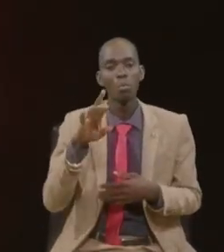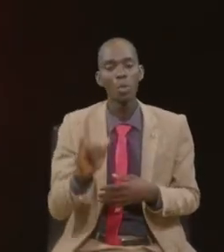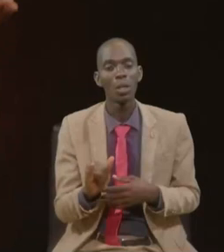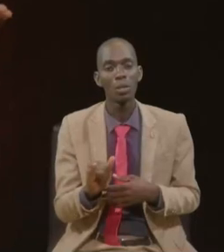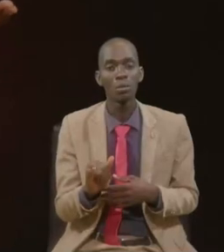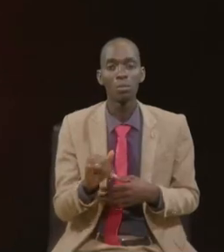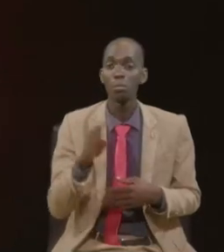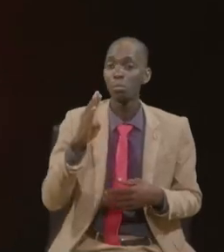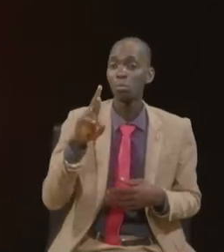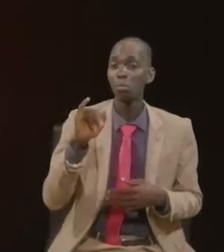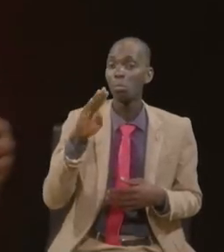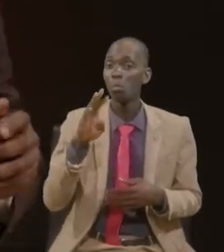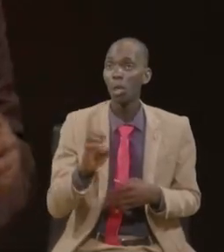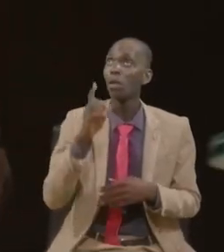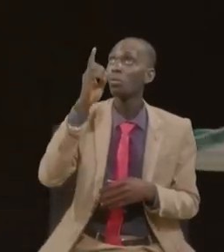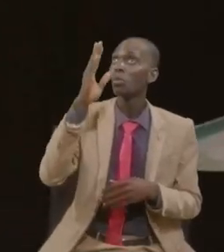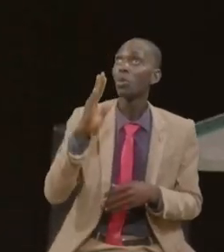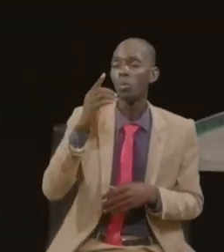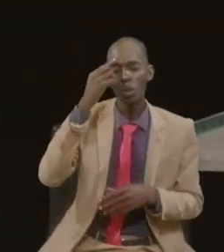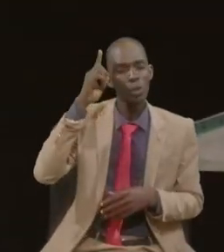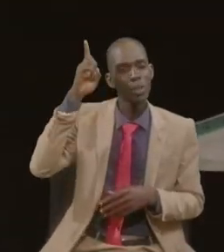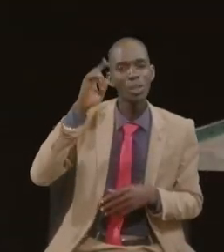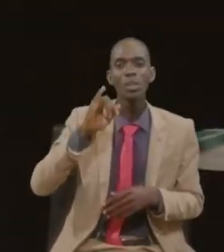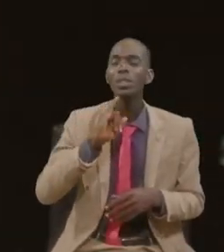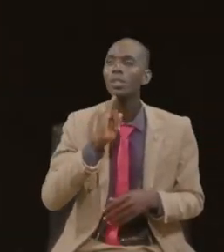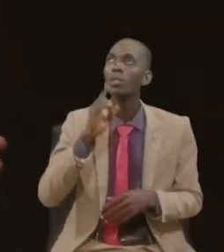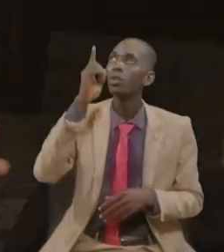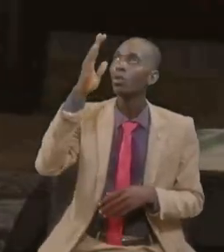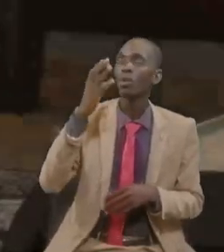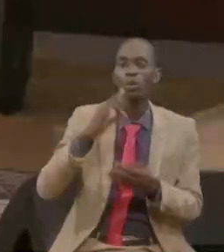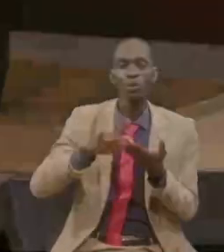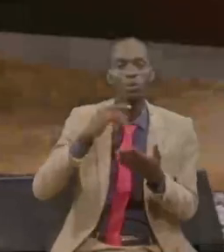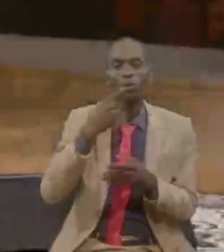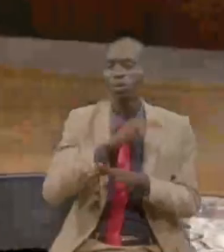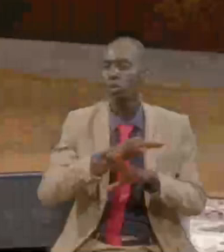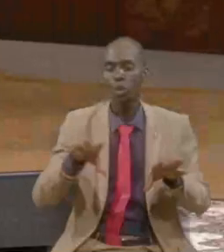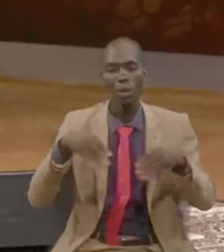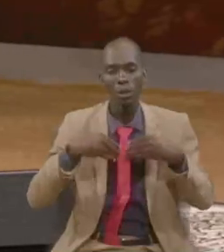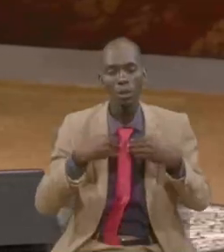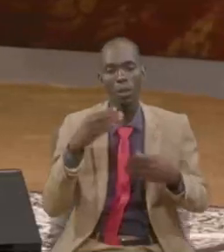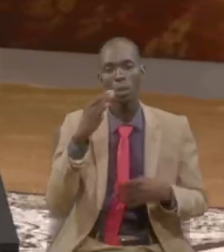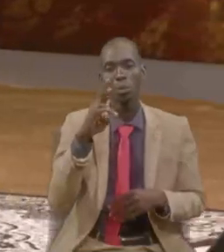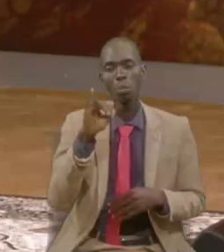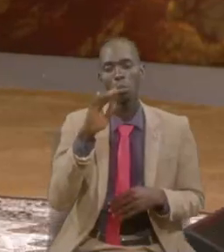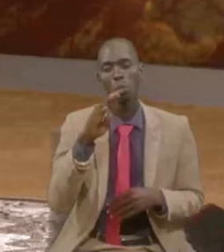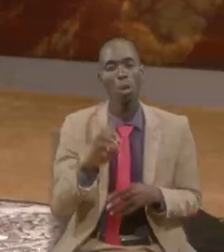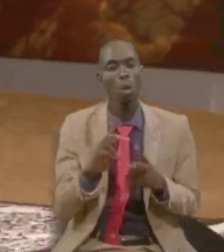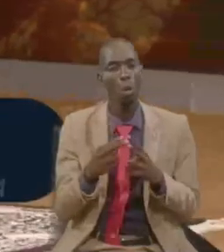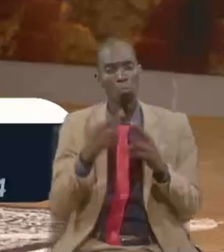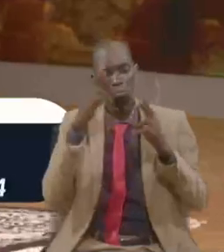Seigneur de gloire et il n'accepte pas de présent, il ne fait pas exception de personne.